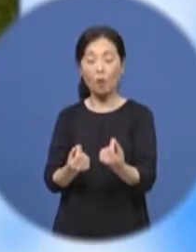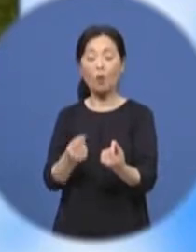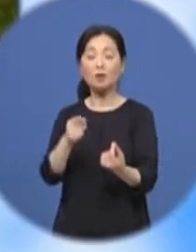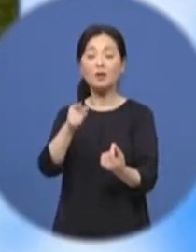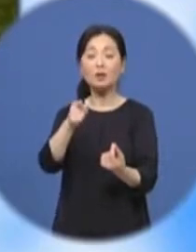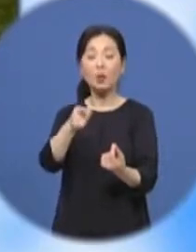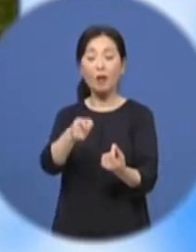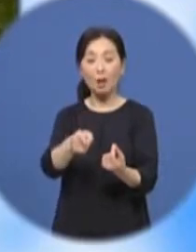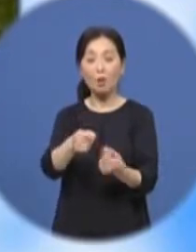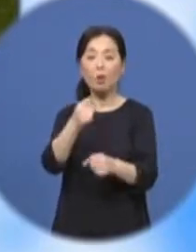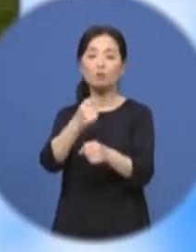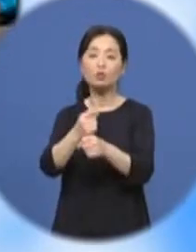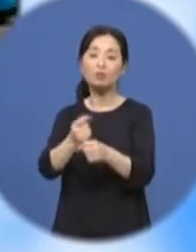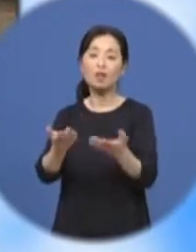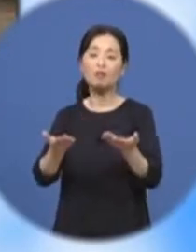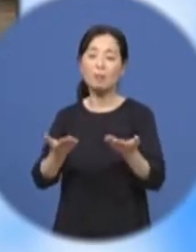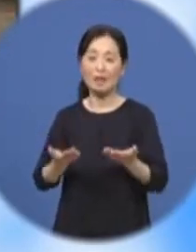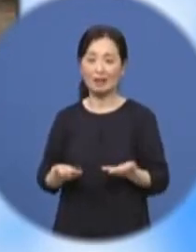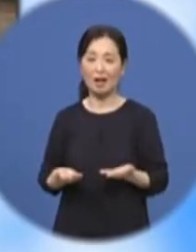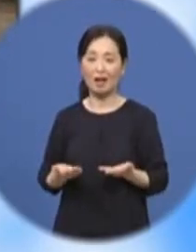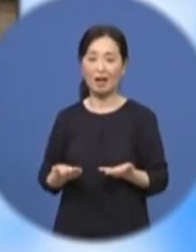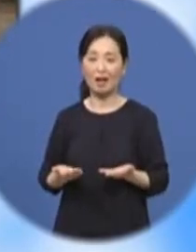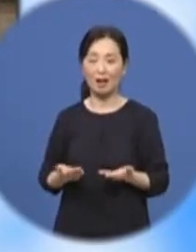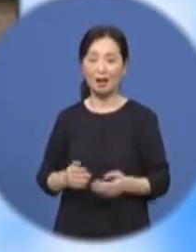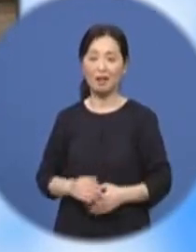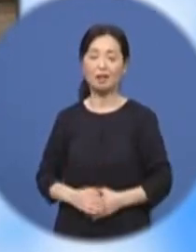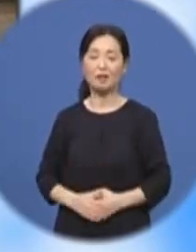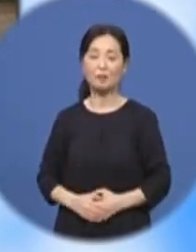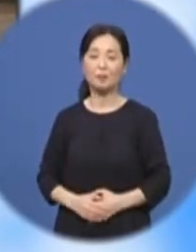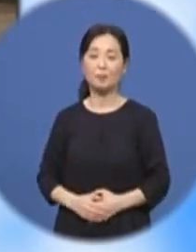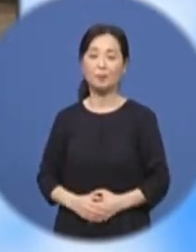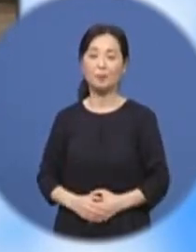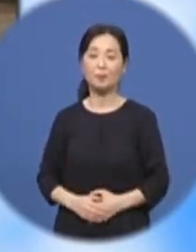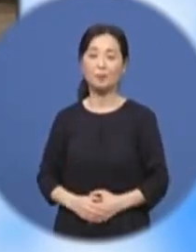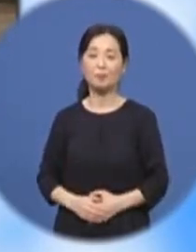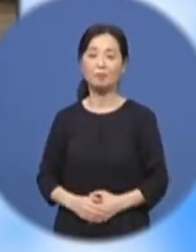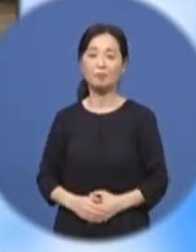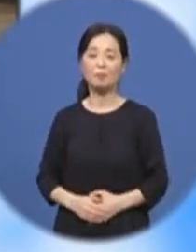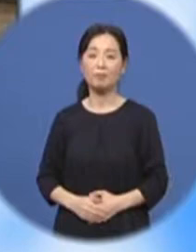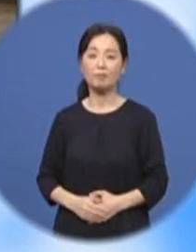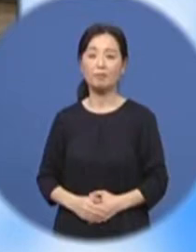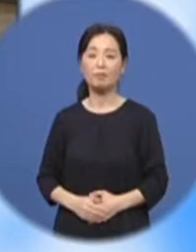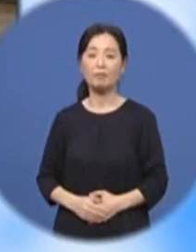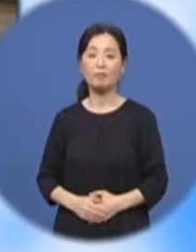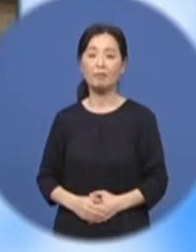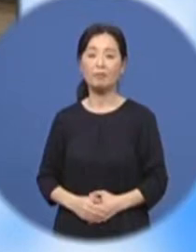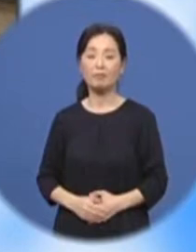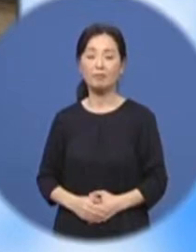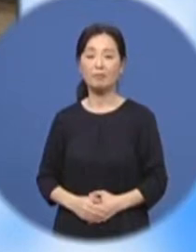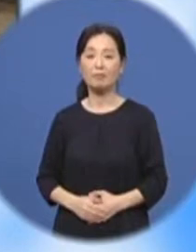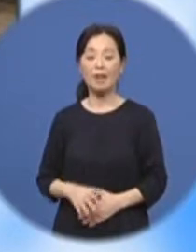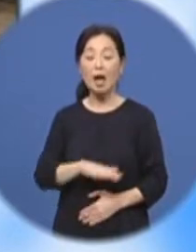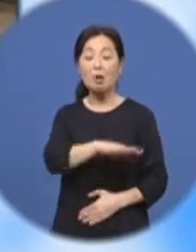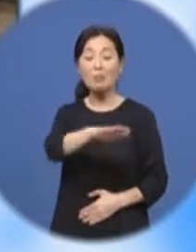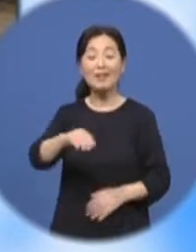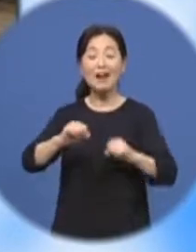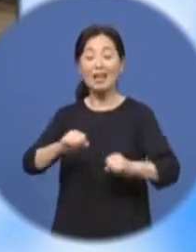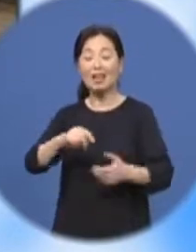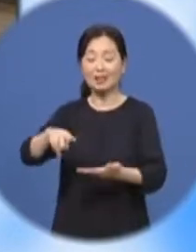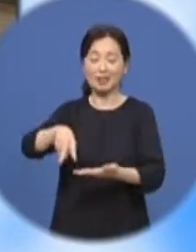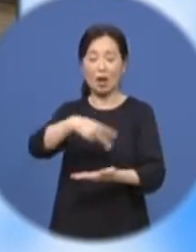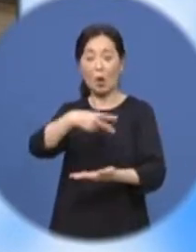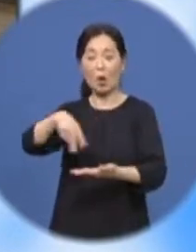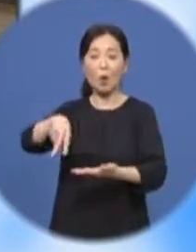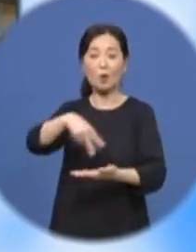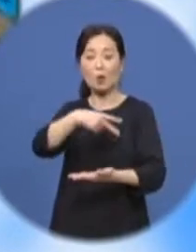をね作ってくださったんですよ、 はい、 振り付けを考えてくださったんです。で、あれでまあみんなでわーっと踊ったりしてね、